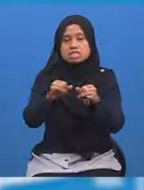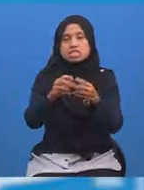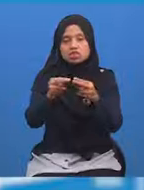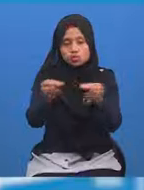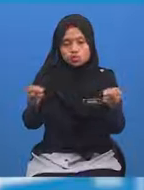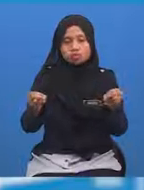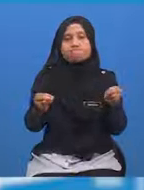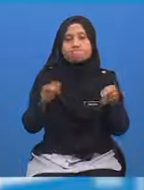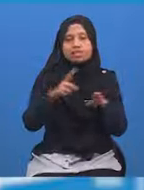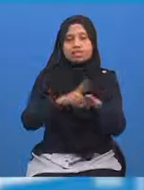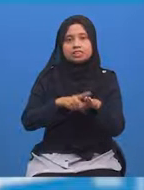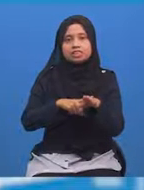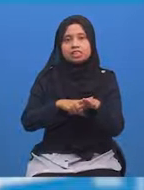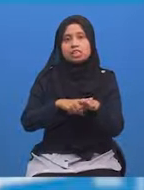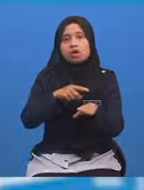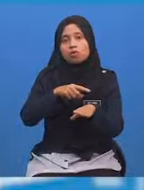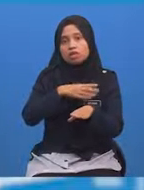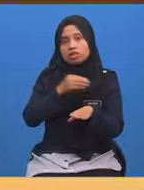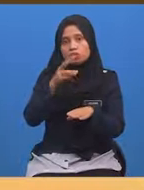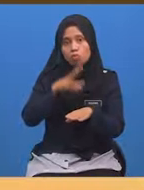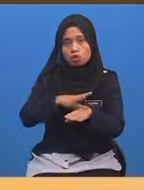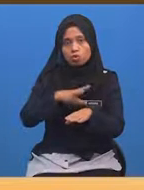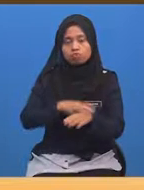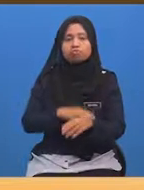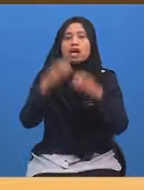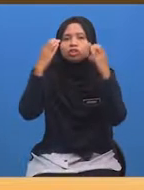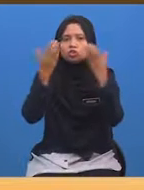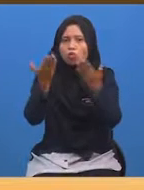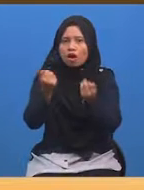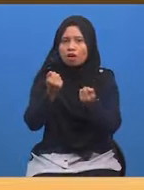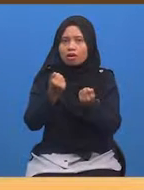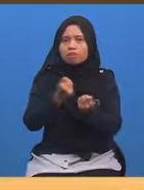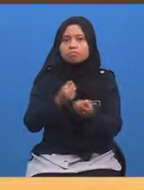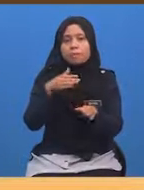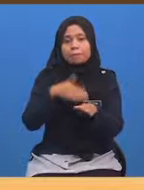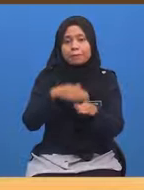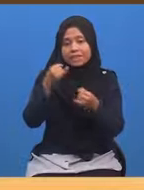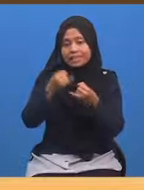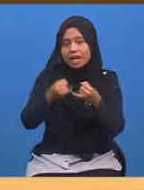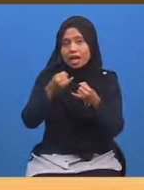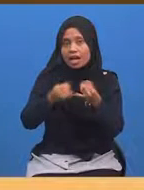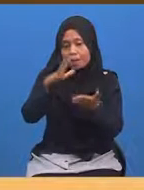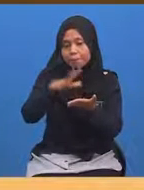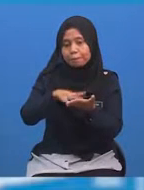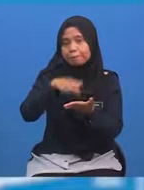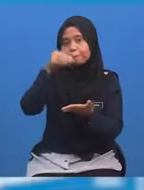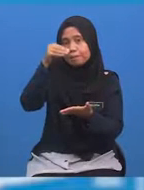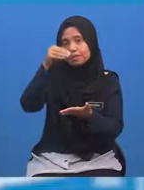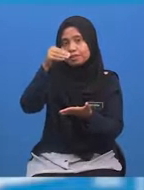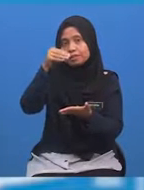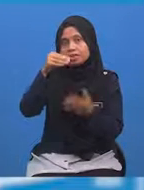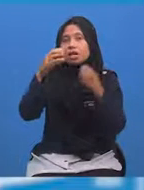Di bawah tajuk masa dan waktu Cikgu berharap pada akhir sesi pembelajaran nanti